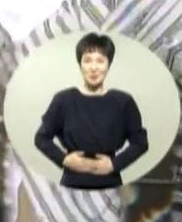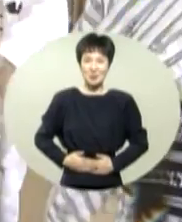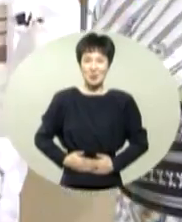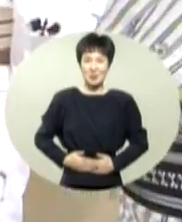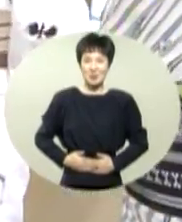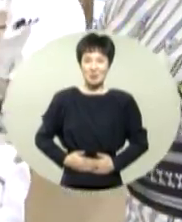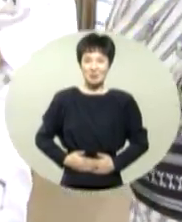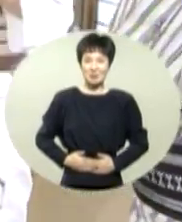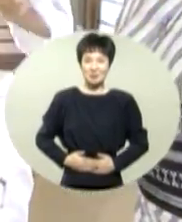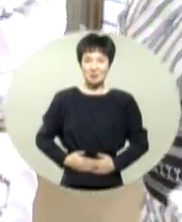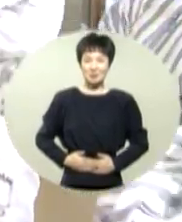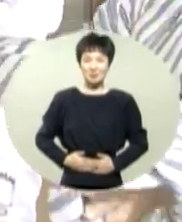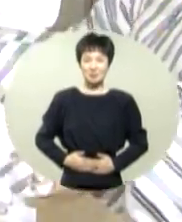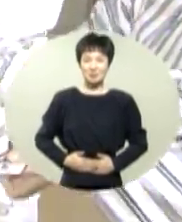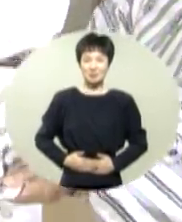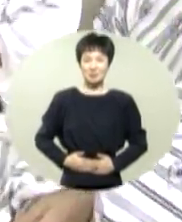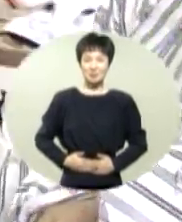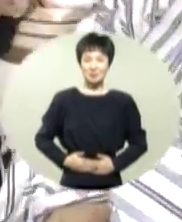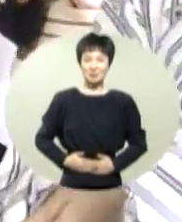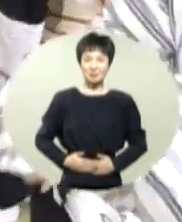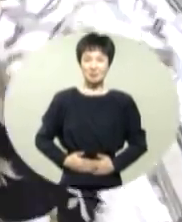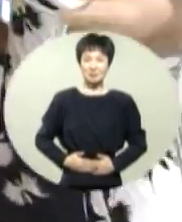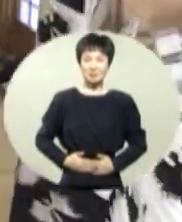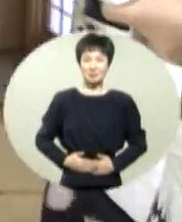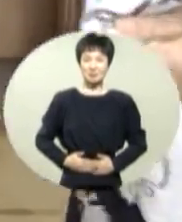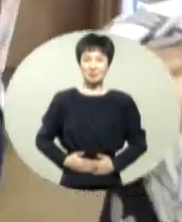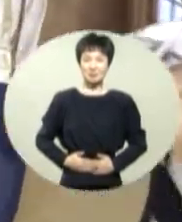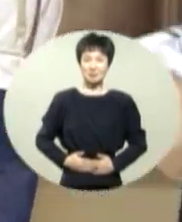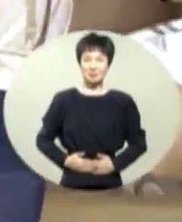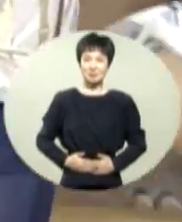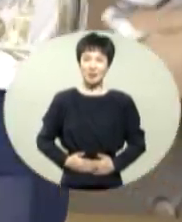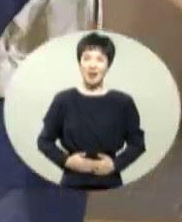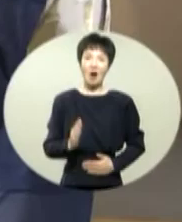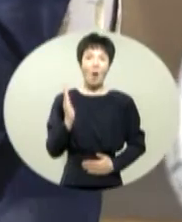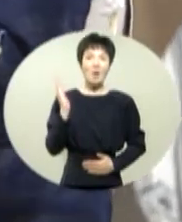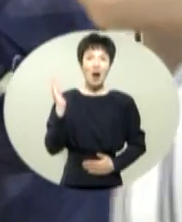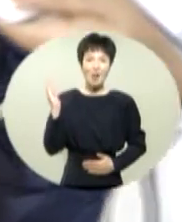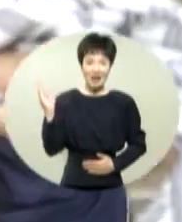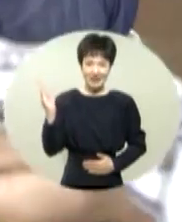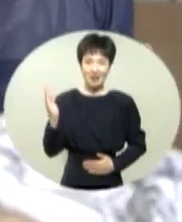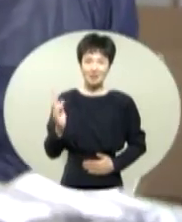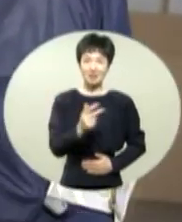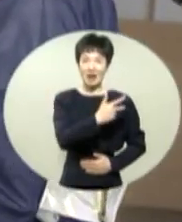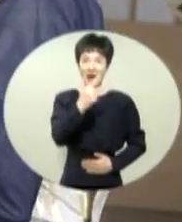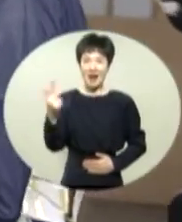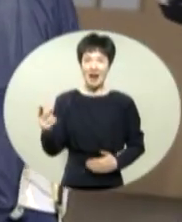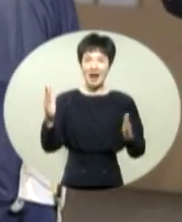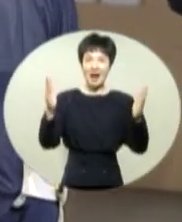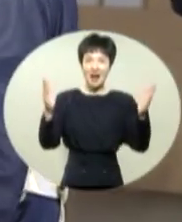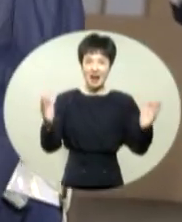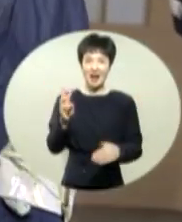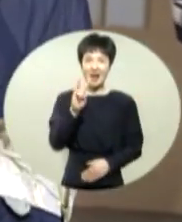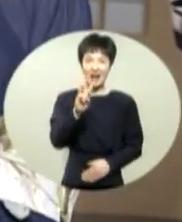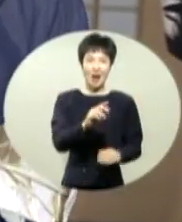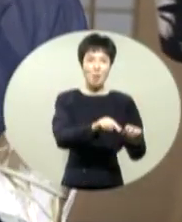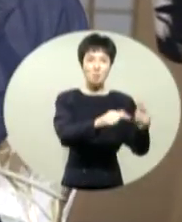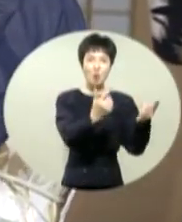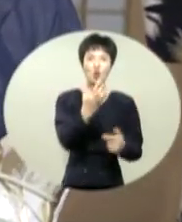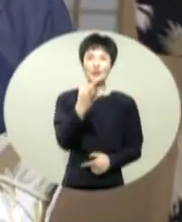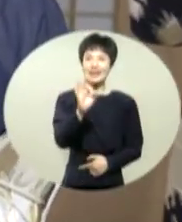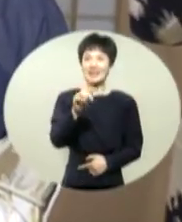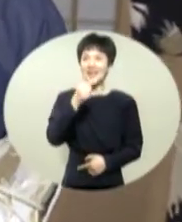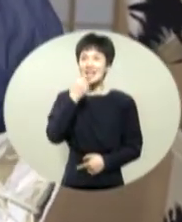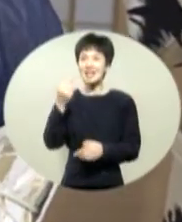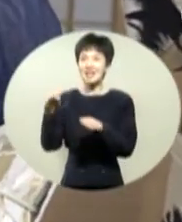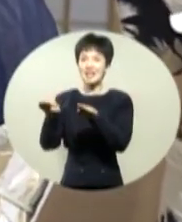思い出は両方出しまして、右足、 小川さんは木金日曜の週3回踊りを